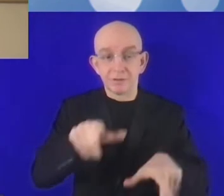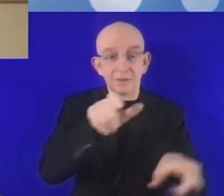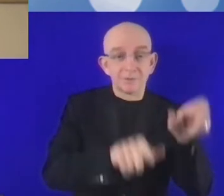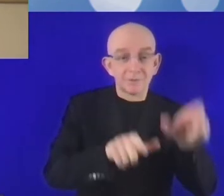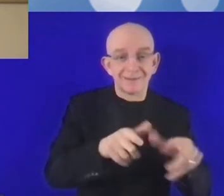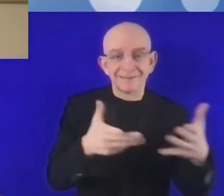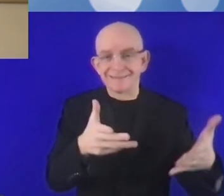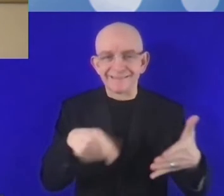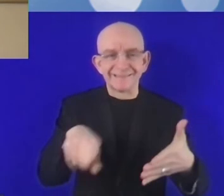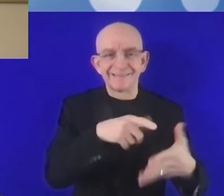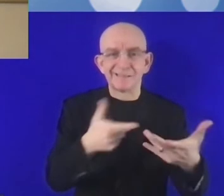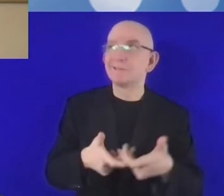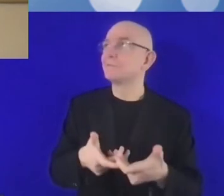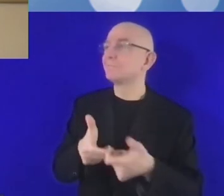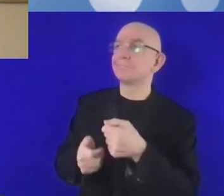3G.